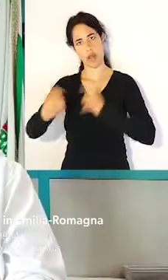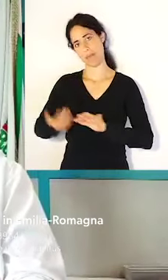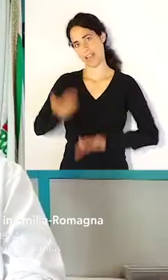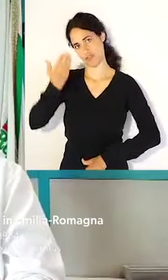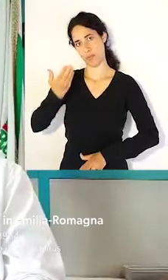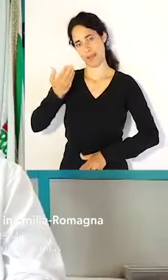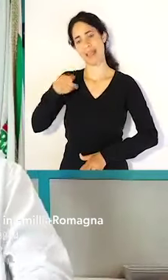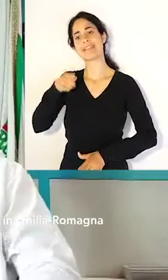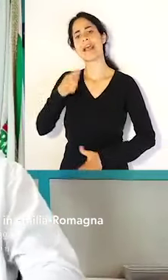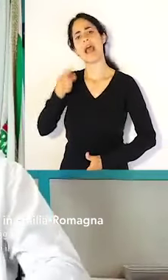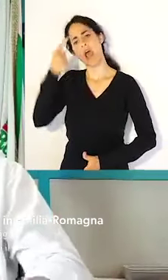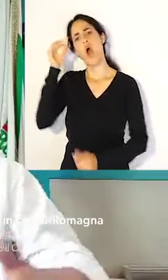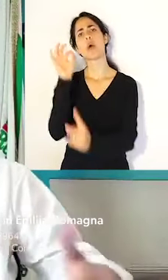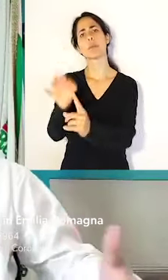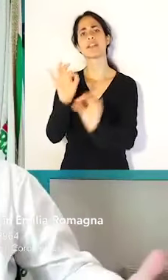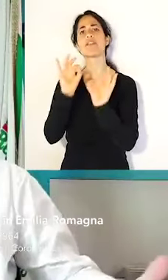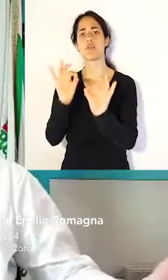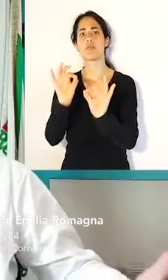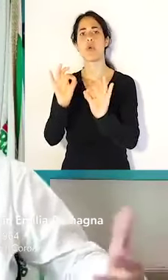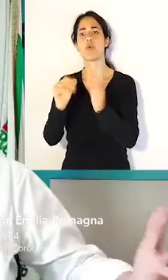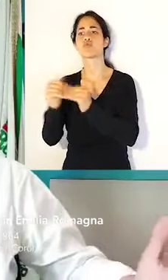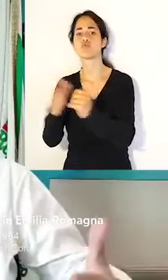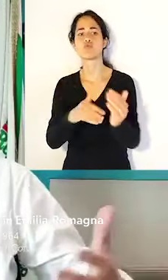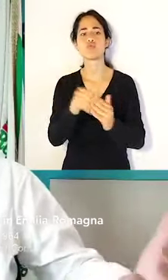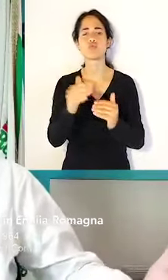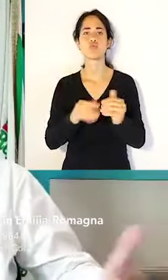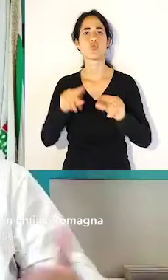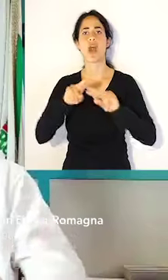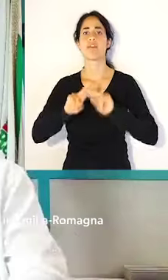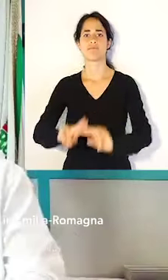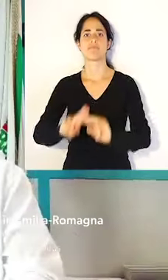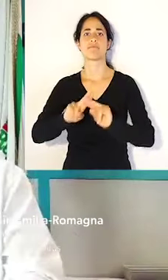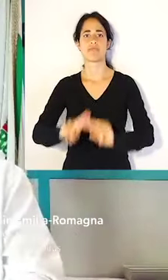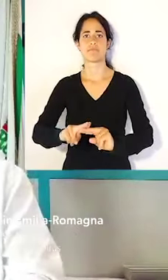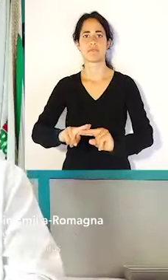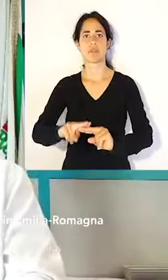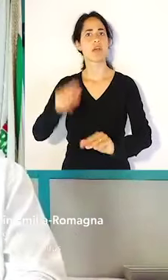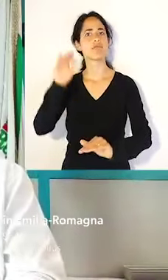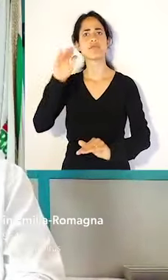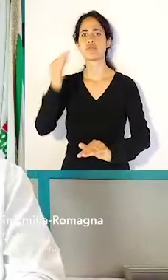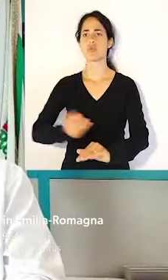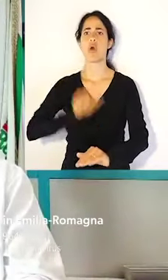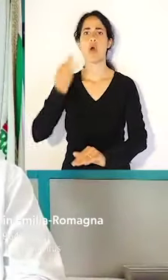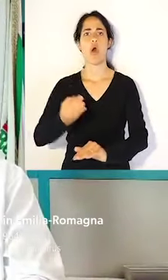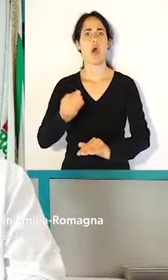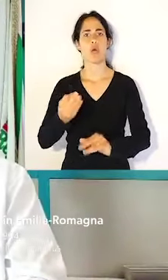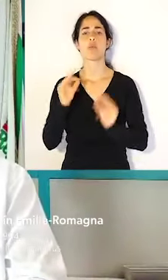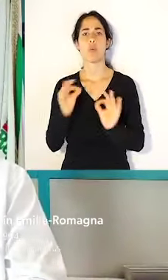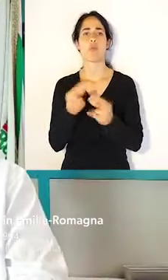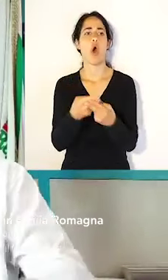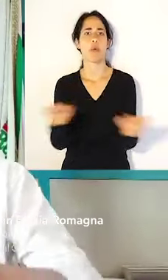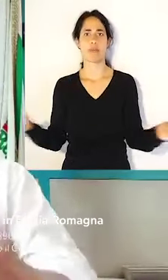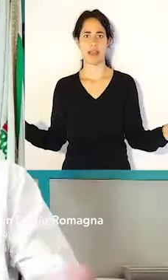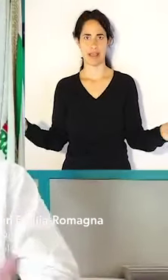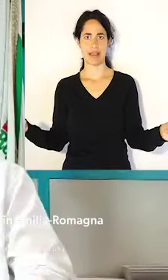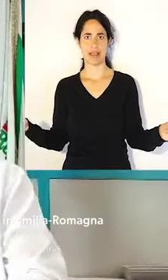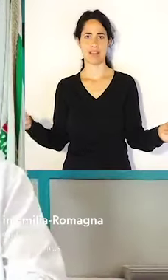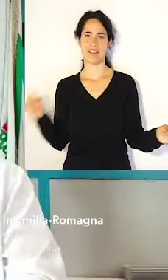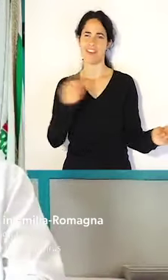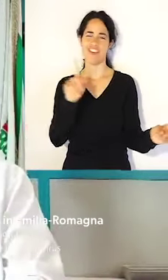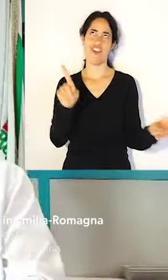dedicati ad una struttura che rimarrà strutturale, rimarrà per sempre a disposizione della nostra regione, non certamente